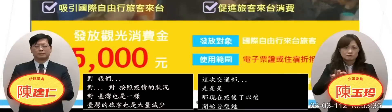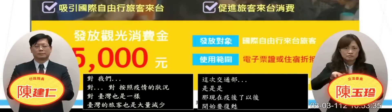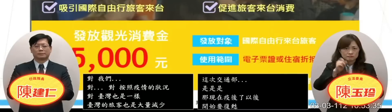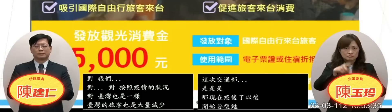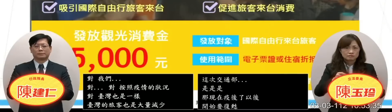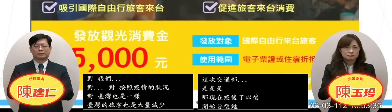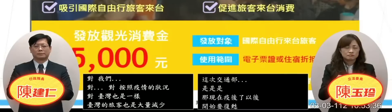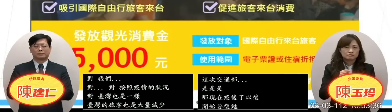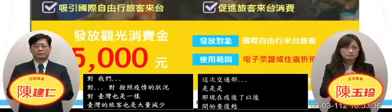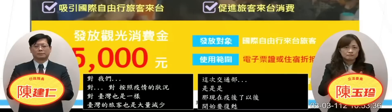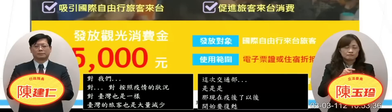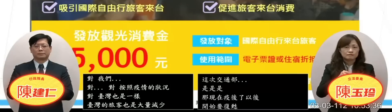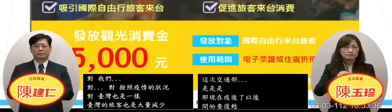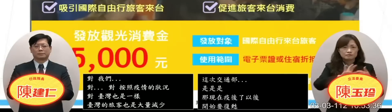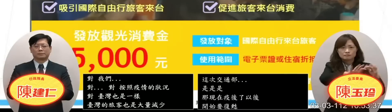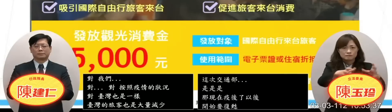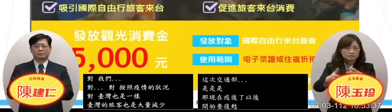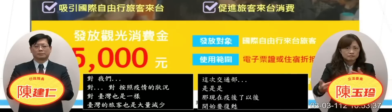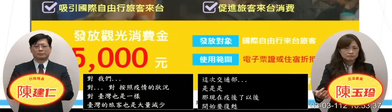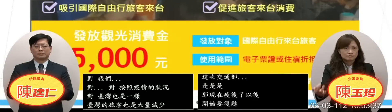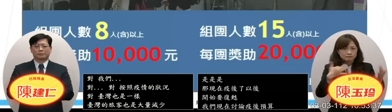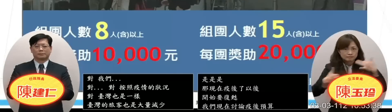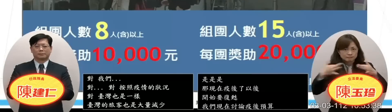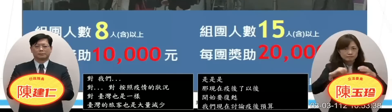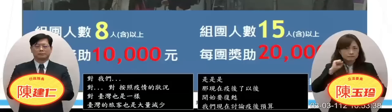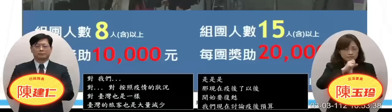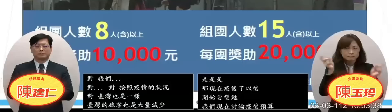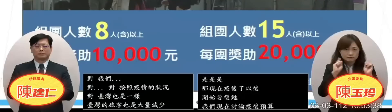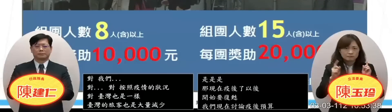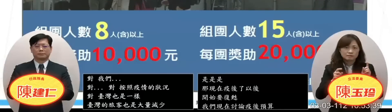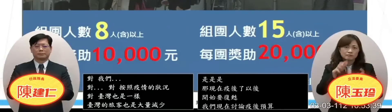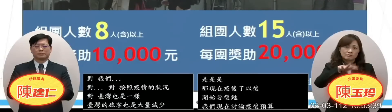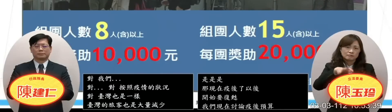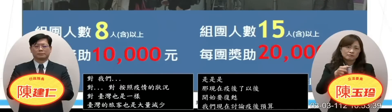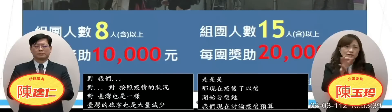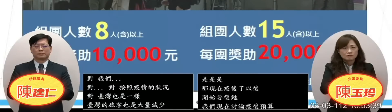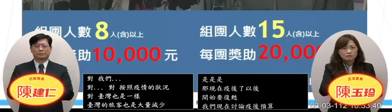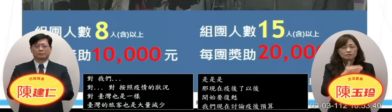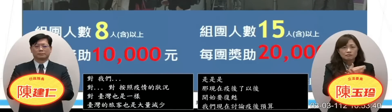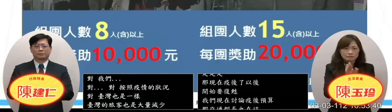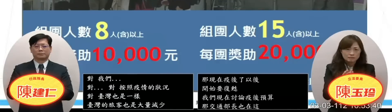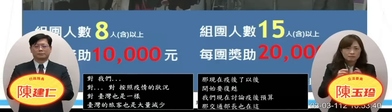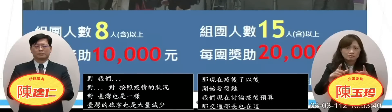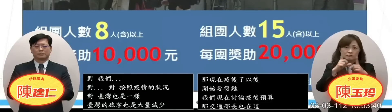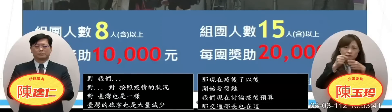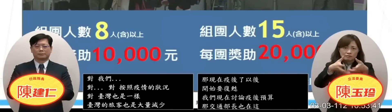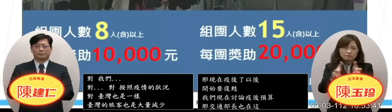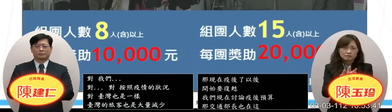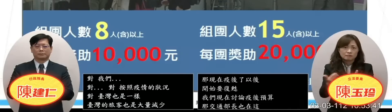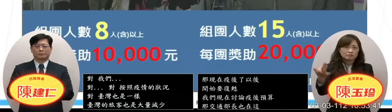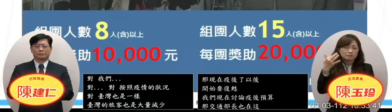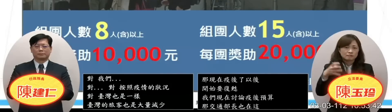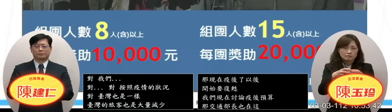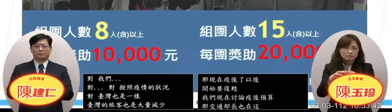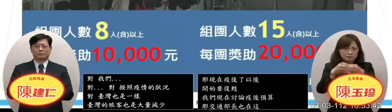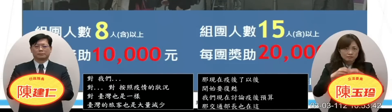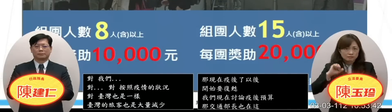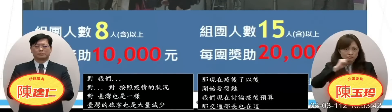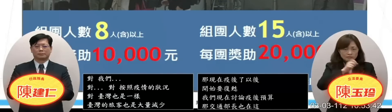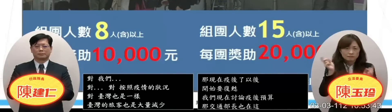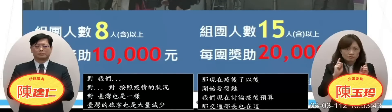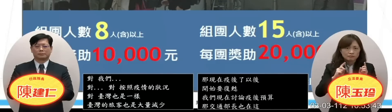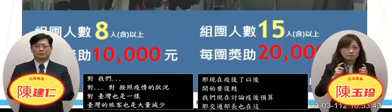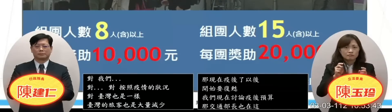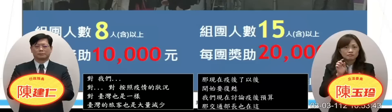案嘛，要给5000块啊，50万份啊，然后团客来台的这个措施啊，这个相关的这些部分都有嘛。